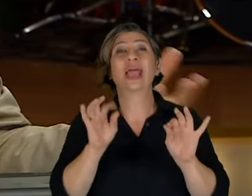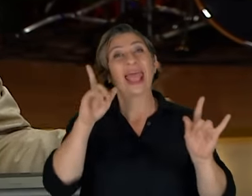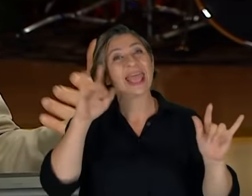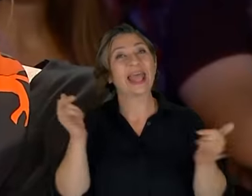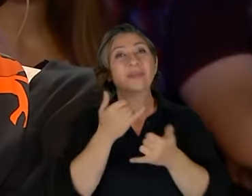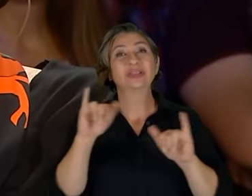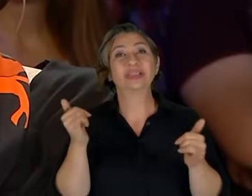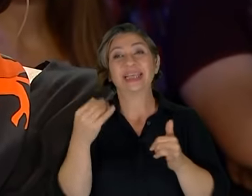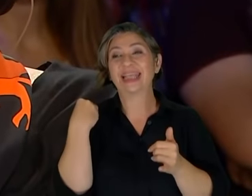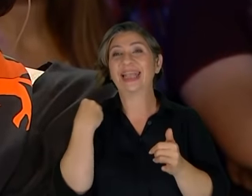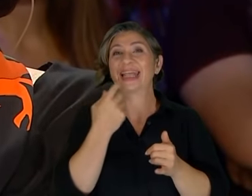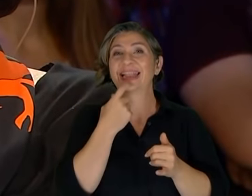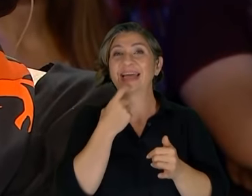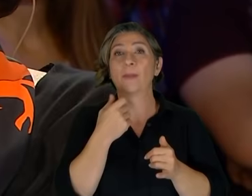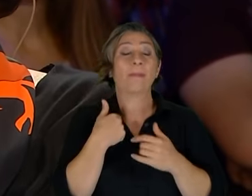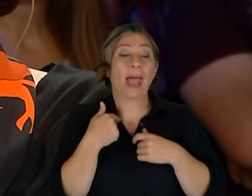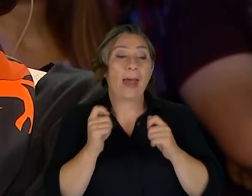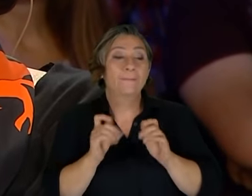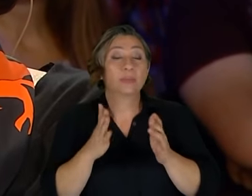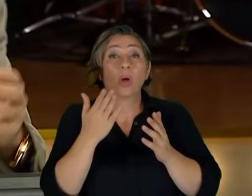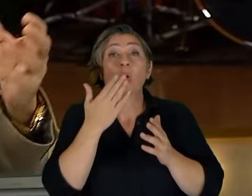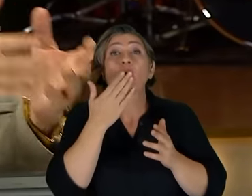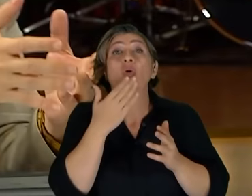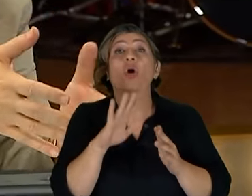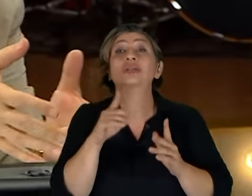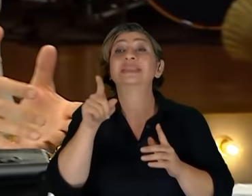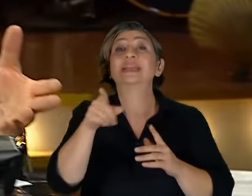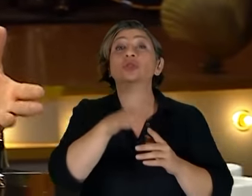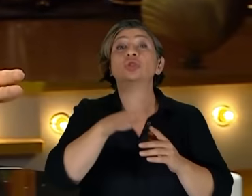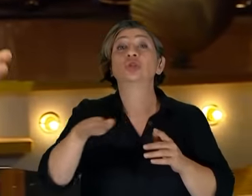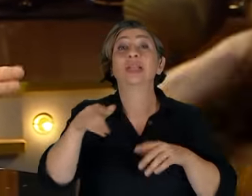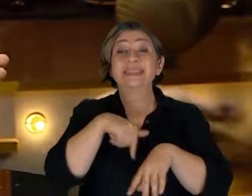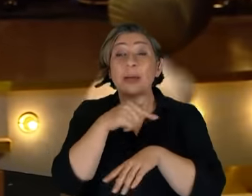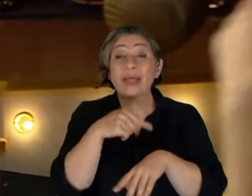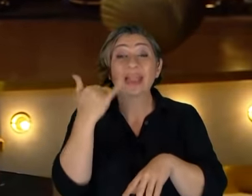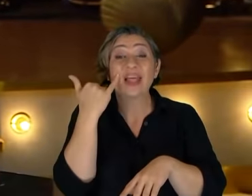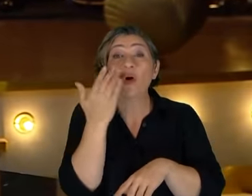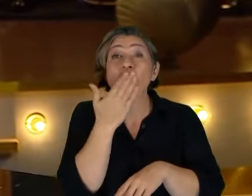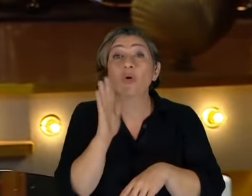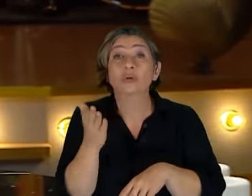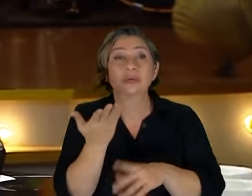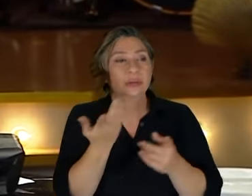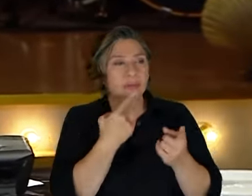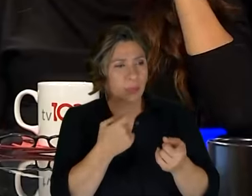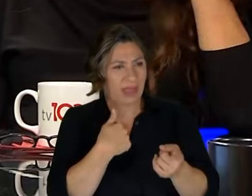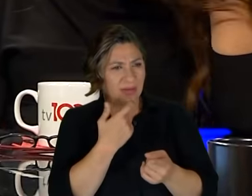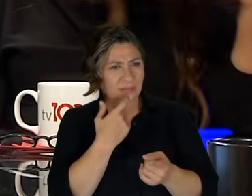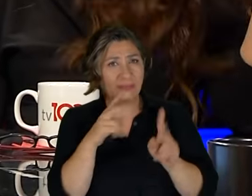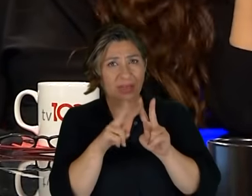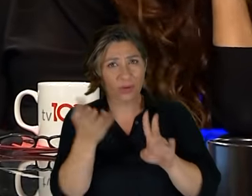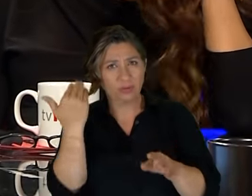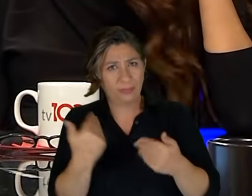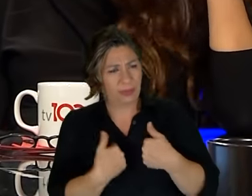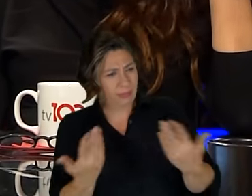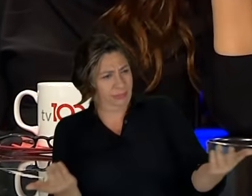yılbaşı yeni yıllarda. Ben hiç öyle bir şey yapmadım. Önüne geçemezsiniz. Yoktu. Tatlım, senin çocukların zamanında yoktu. Ne demek istiyorsun? Ben kaç yaşındayım? Milattan önce.